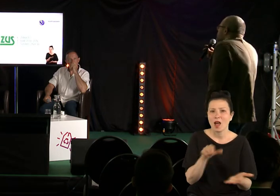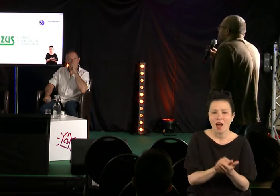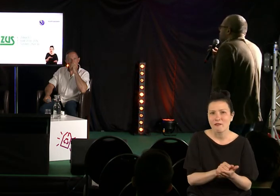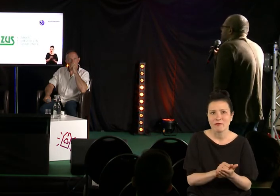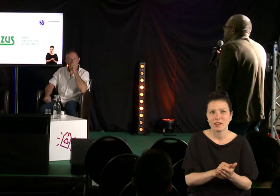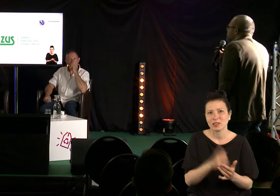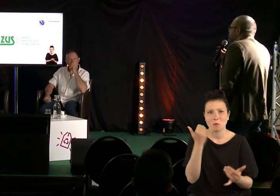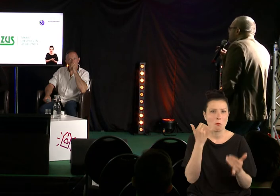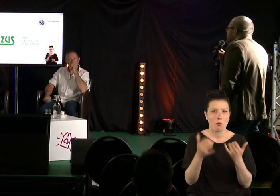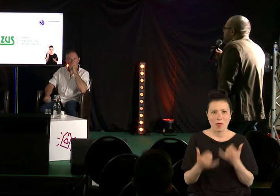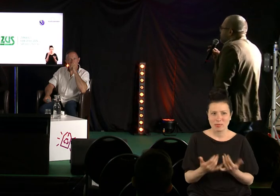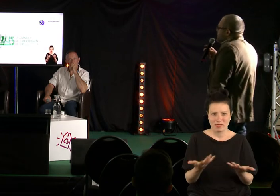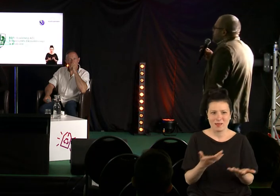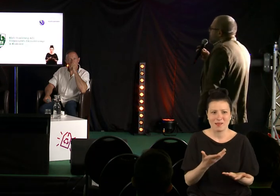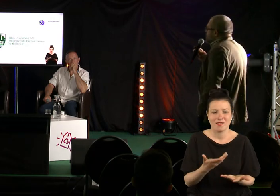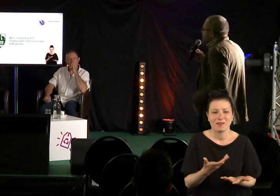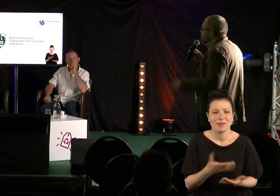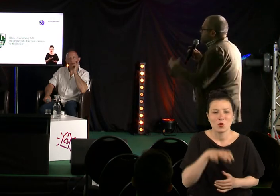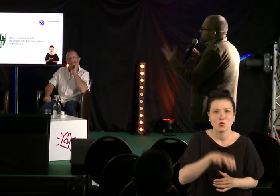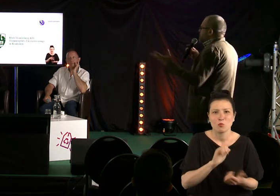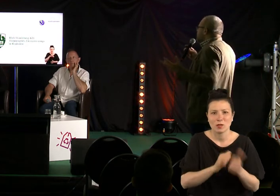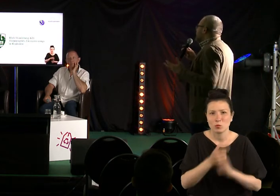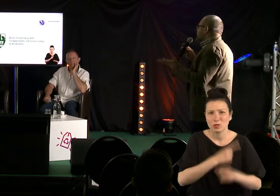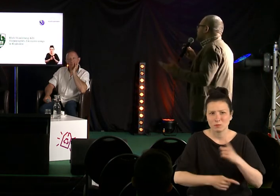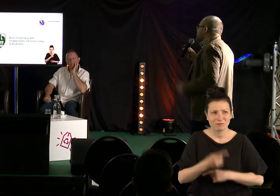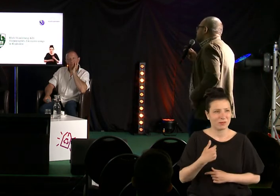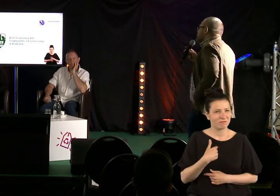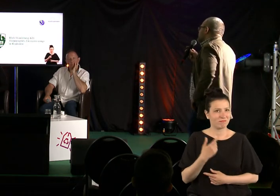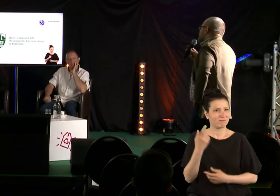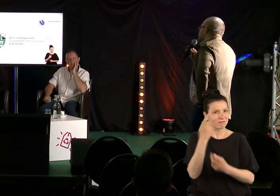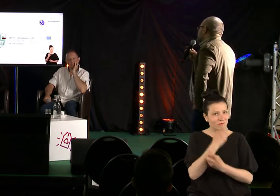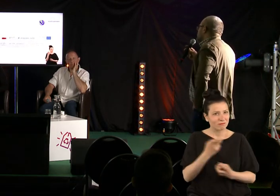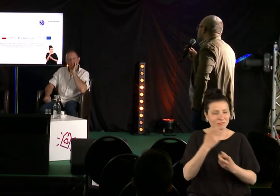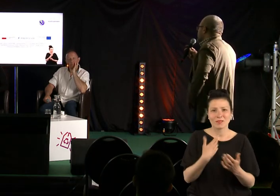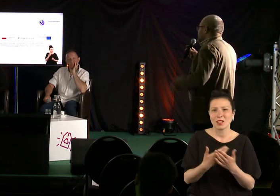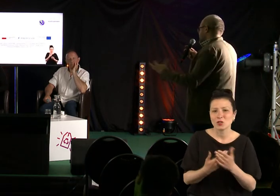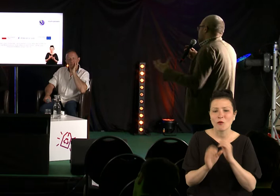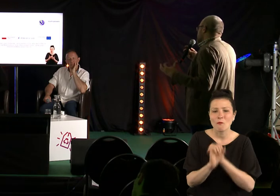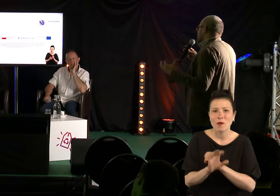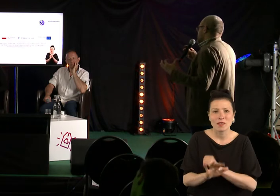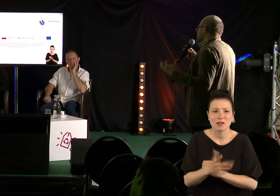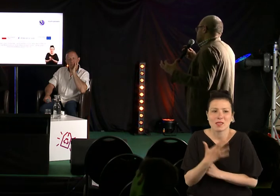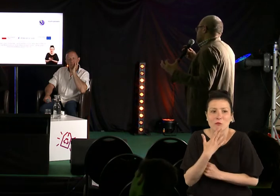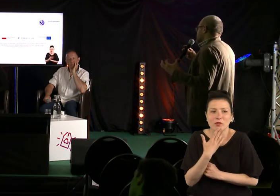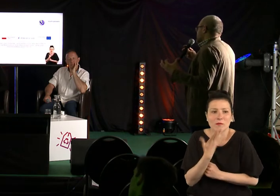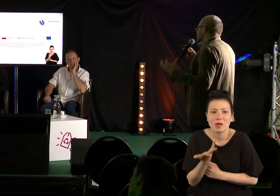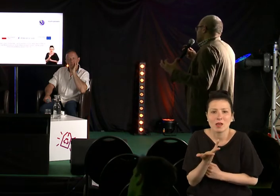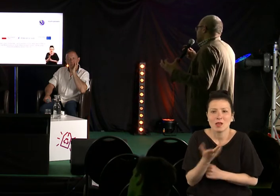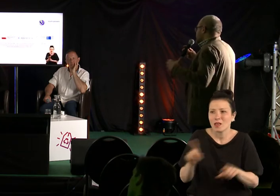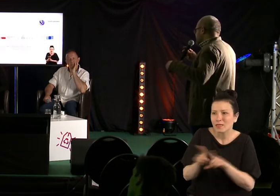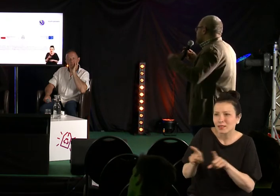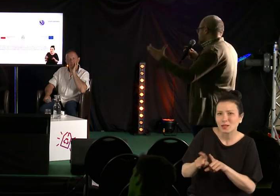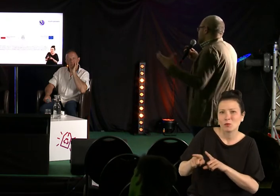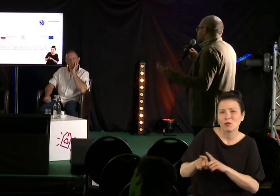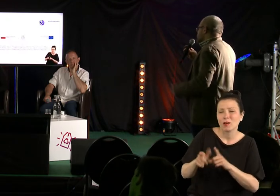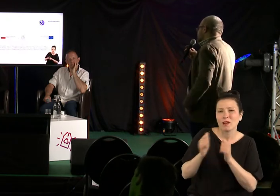Z czego to wynika? To mnie zaintrygowało. Dlaczego w przestrzeni medialnej, publicznej nie mówimy tak samo jak o